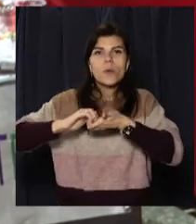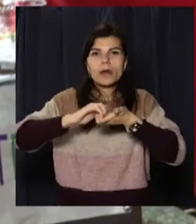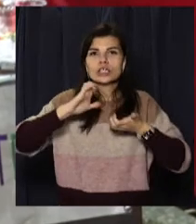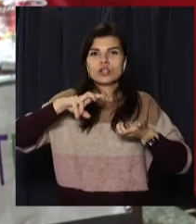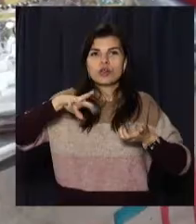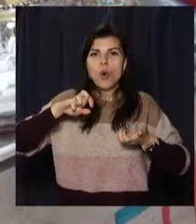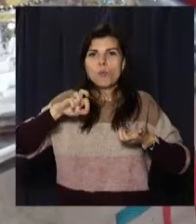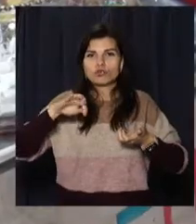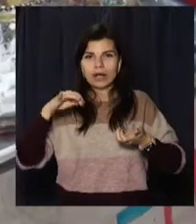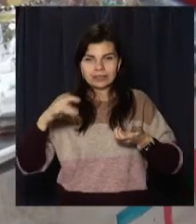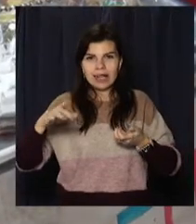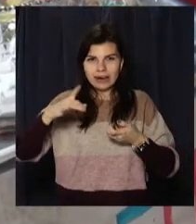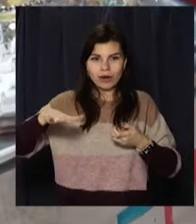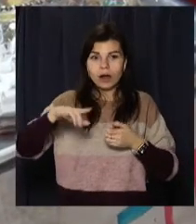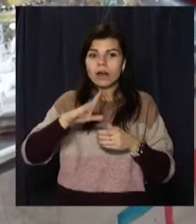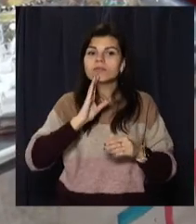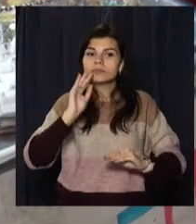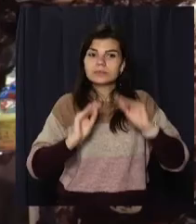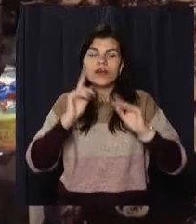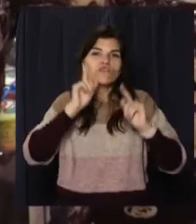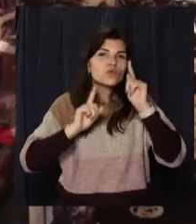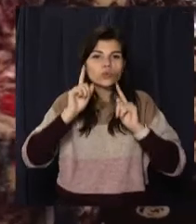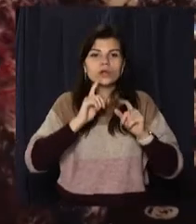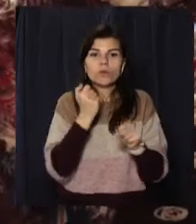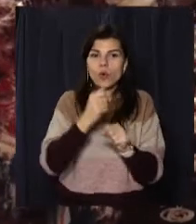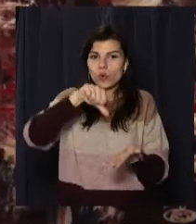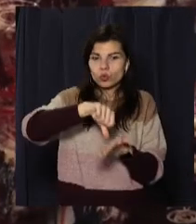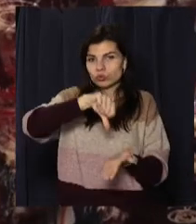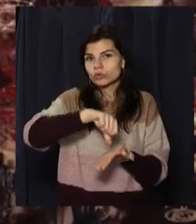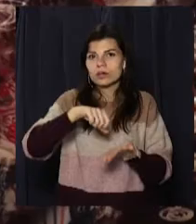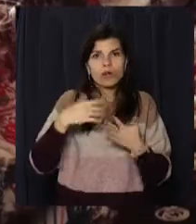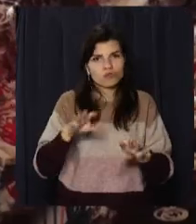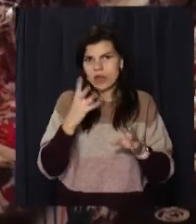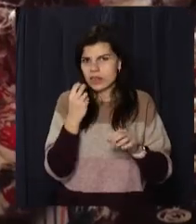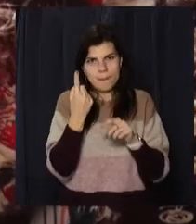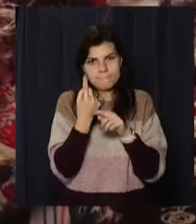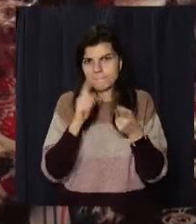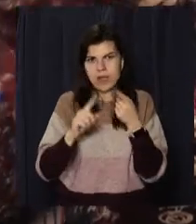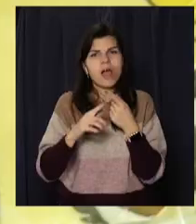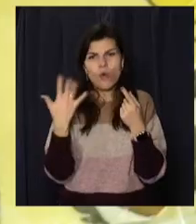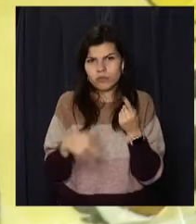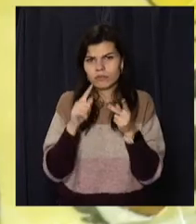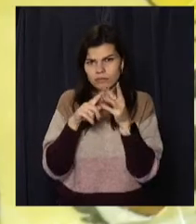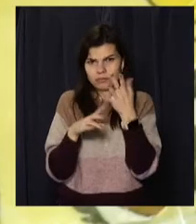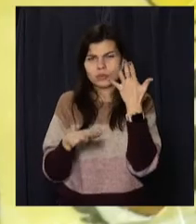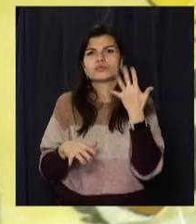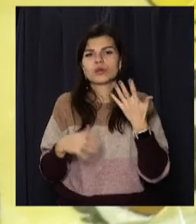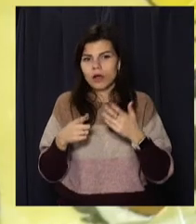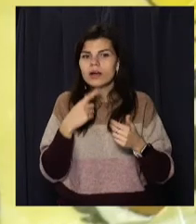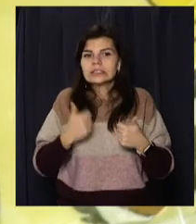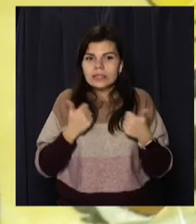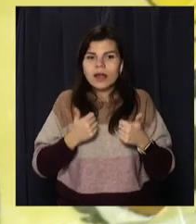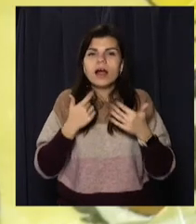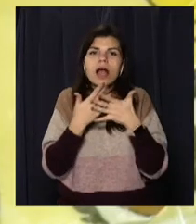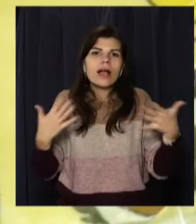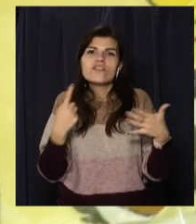Марина Махедова, яка виготовляє подарунки із смаколиків, бере участь у ярмарку не вперше. Каже, намагається робити оригінальні роботи на